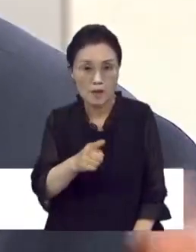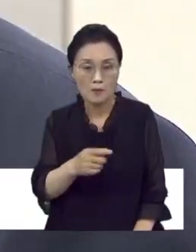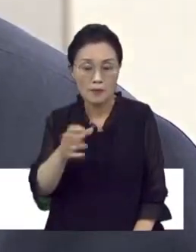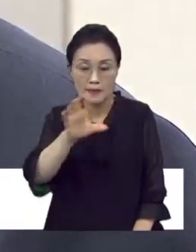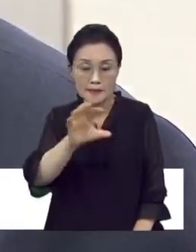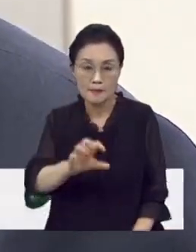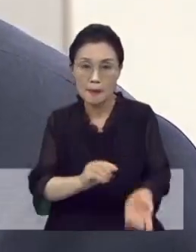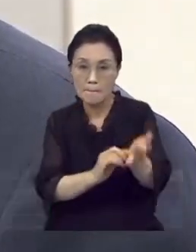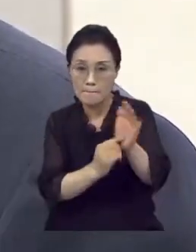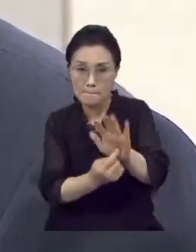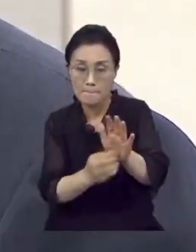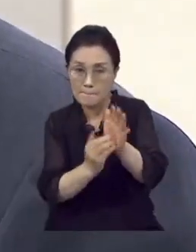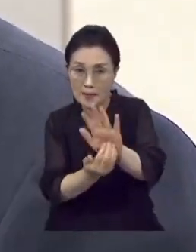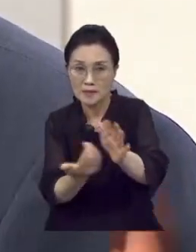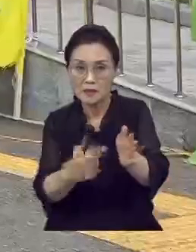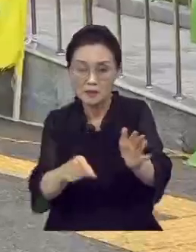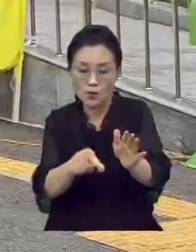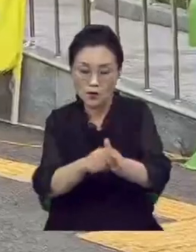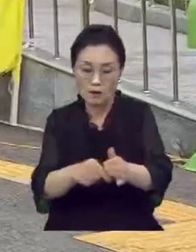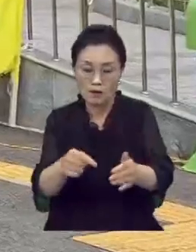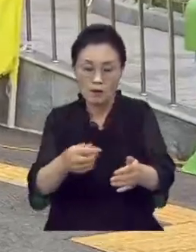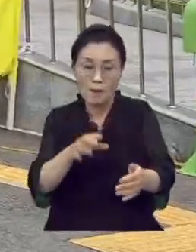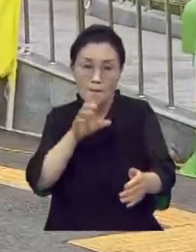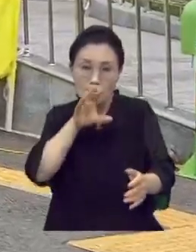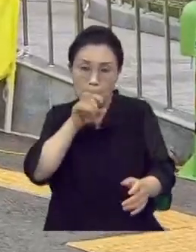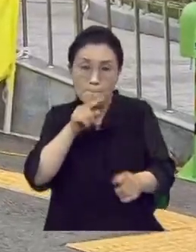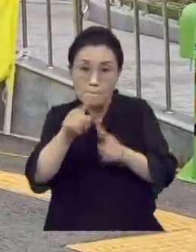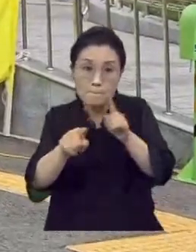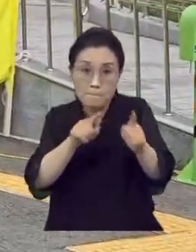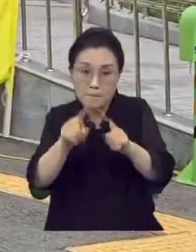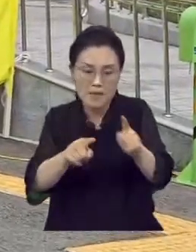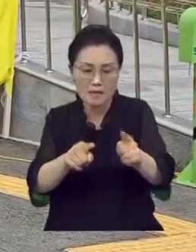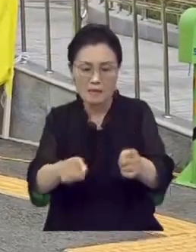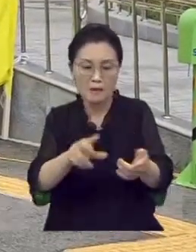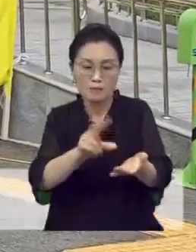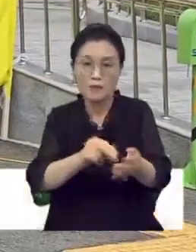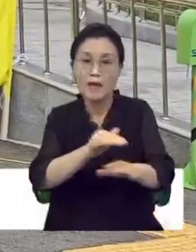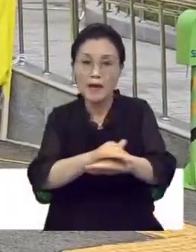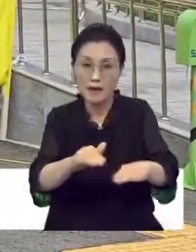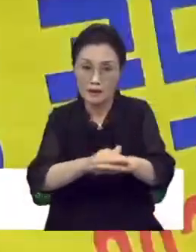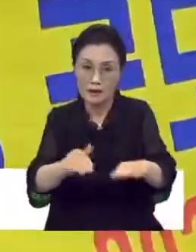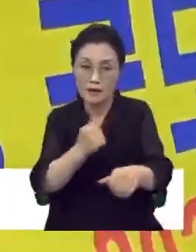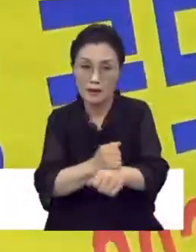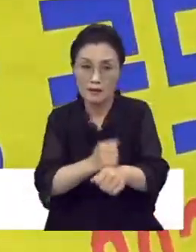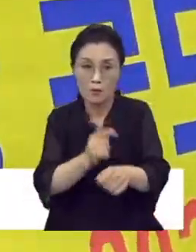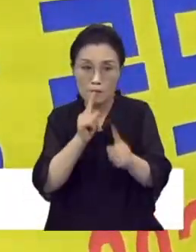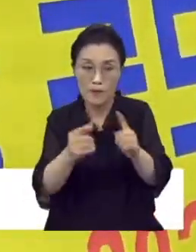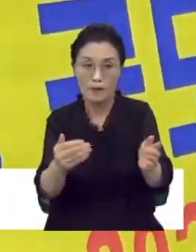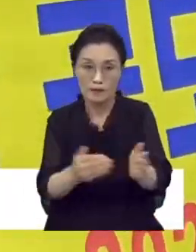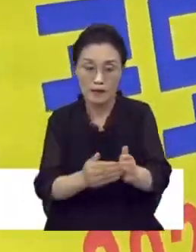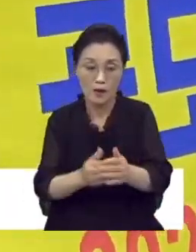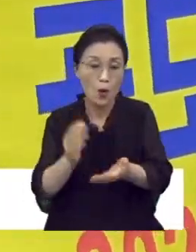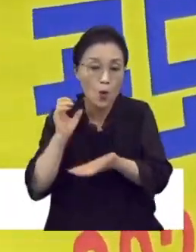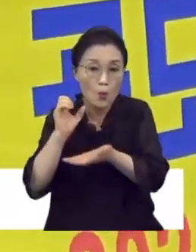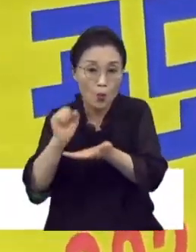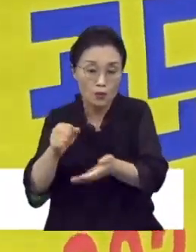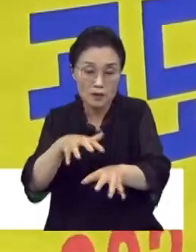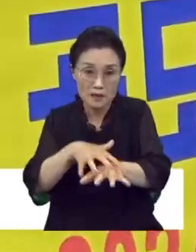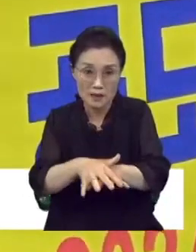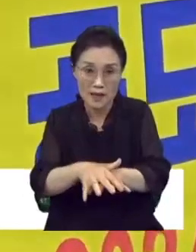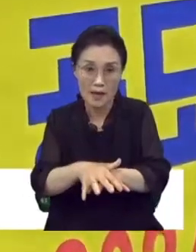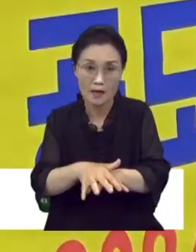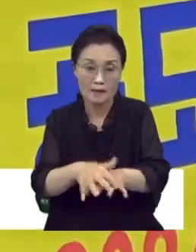재발 방지를 위한 내부적인 민원 처리 체계도 재점검한다고 덧붙였습니다. 한편 일부 보수 성향